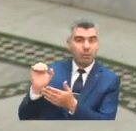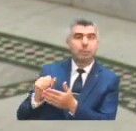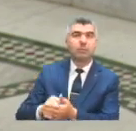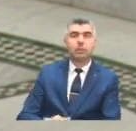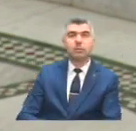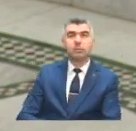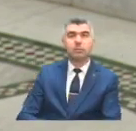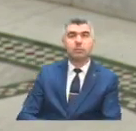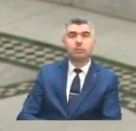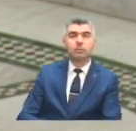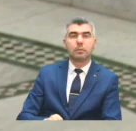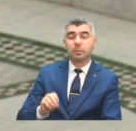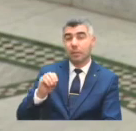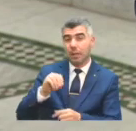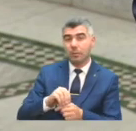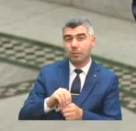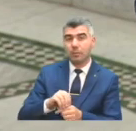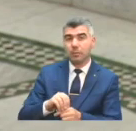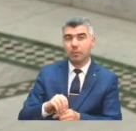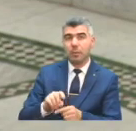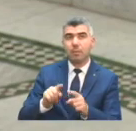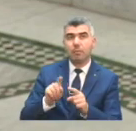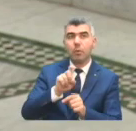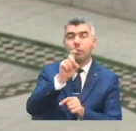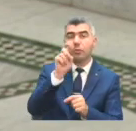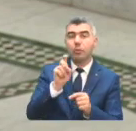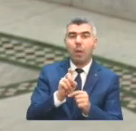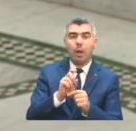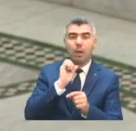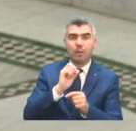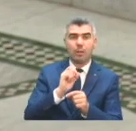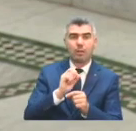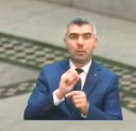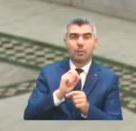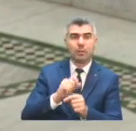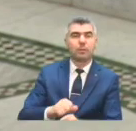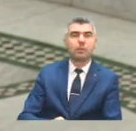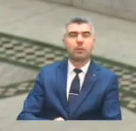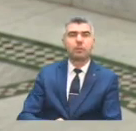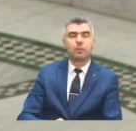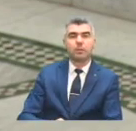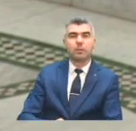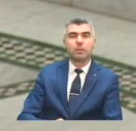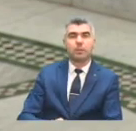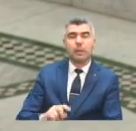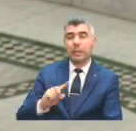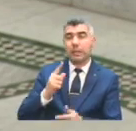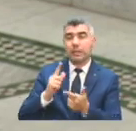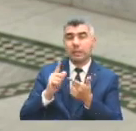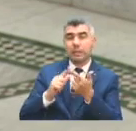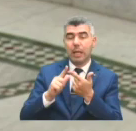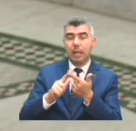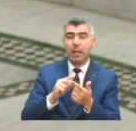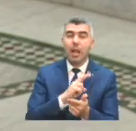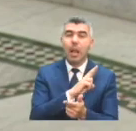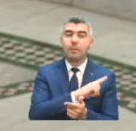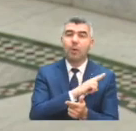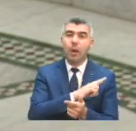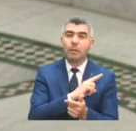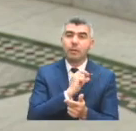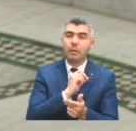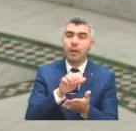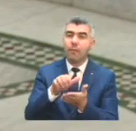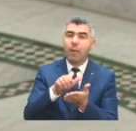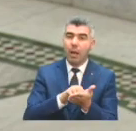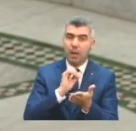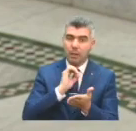فيما يخص يعني السؤال ولا التعقيب الثاني ديال لاماندا، انا غير ناكد لك السيد